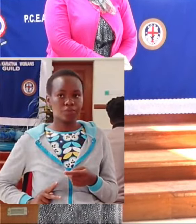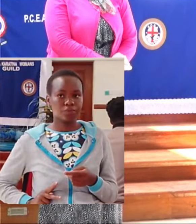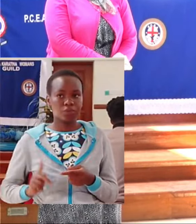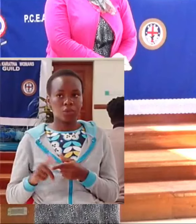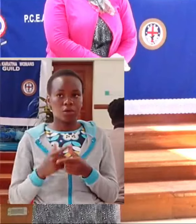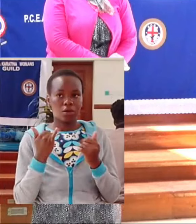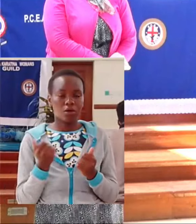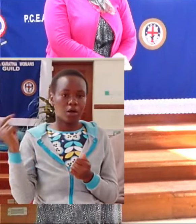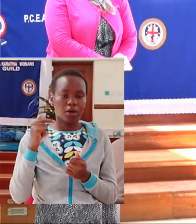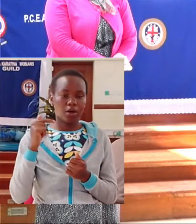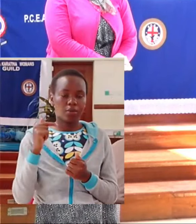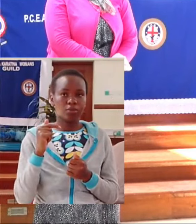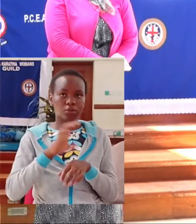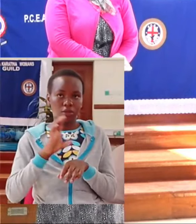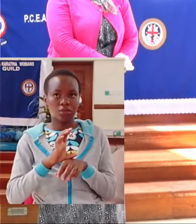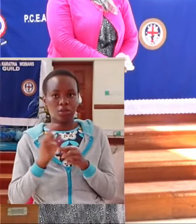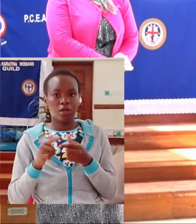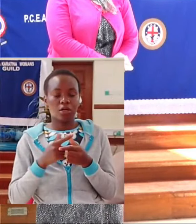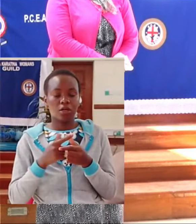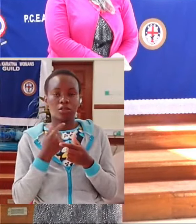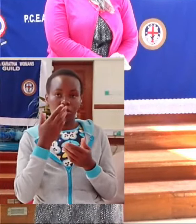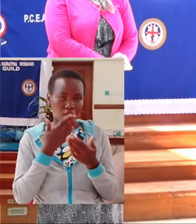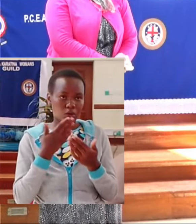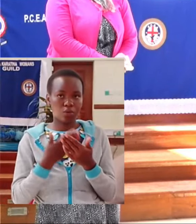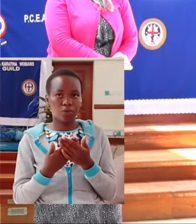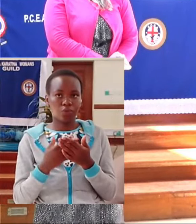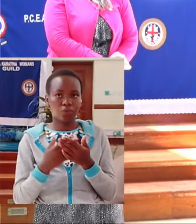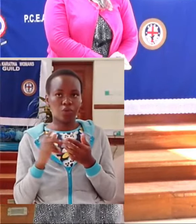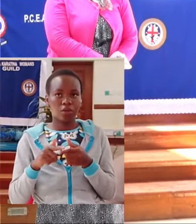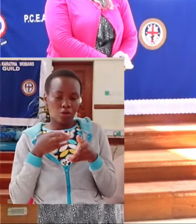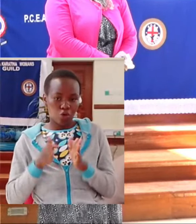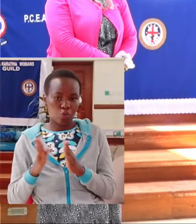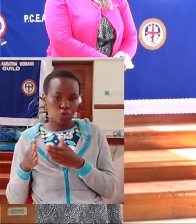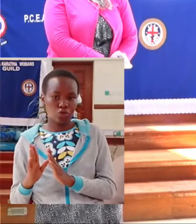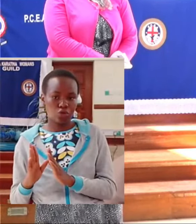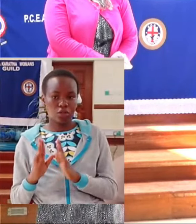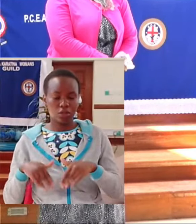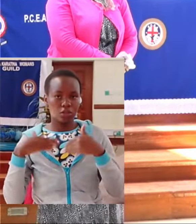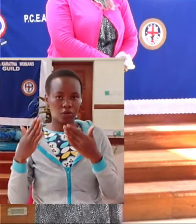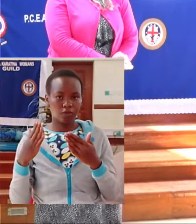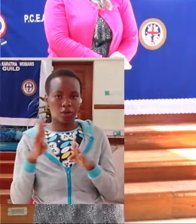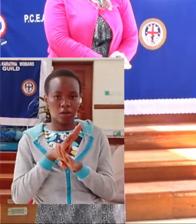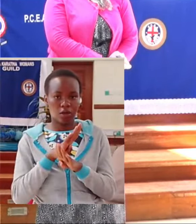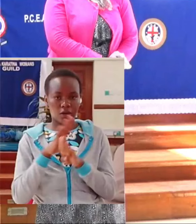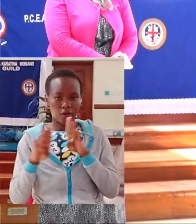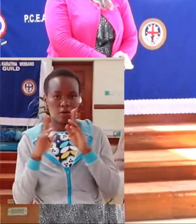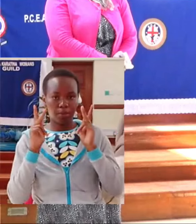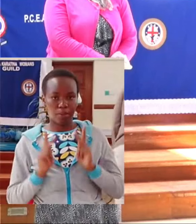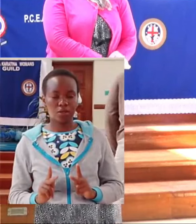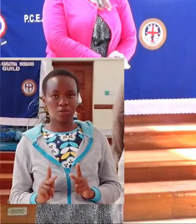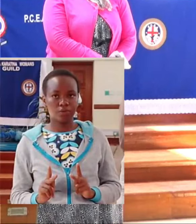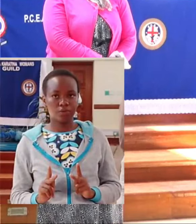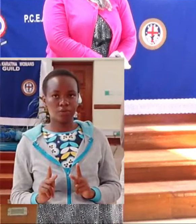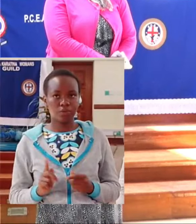Na nikyo tukire na nigetha tugucokerie gatho ne todo wa maiko maku mamagegania maria wikire o mwa